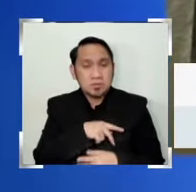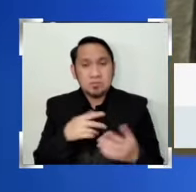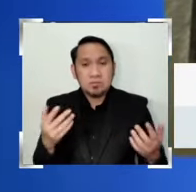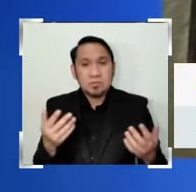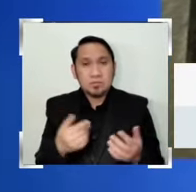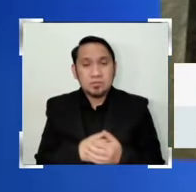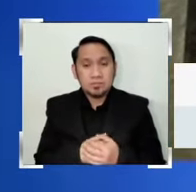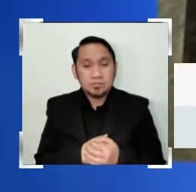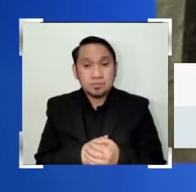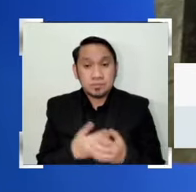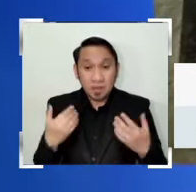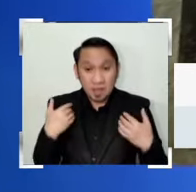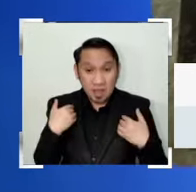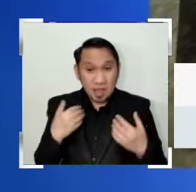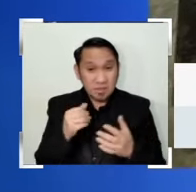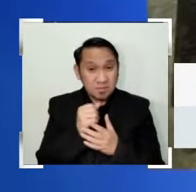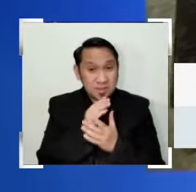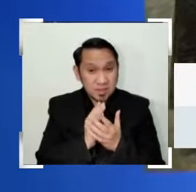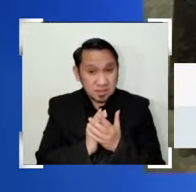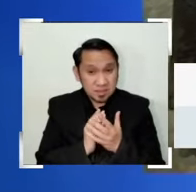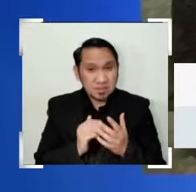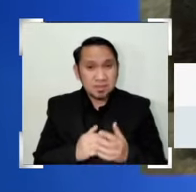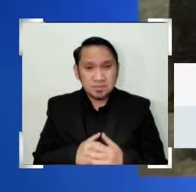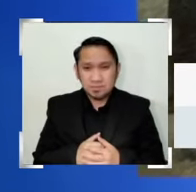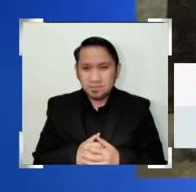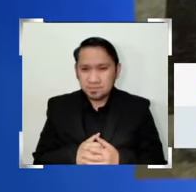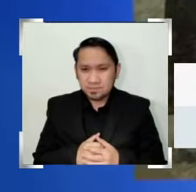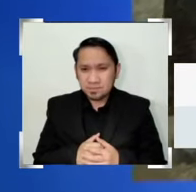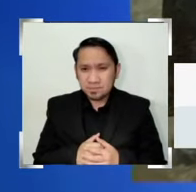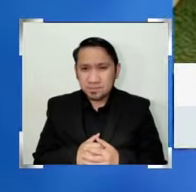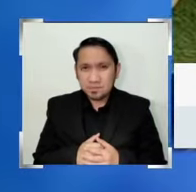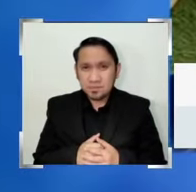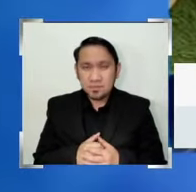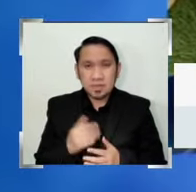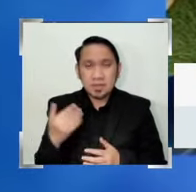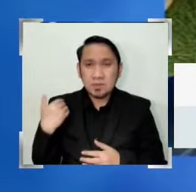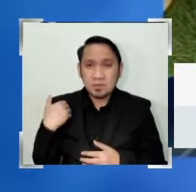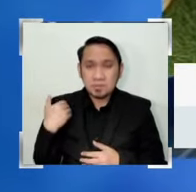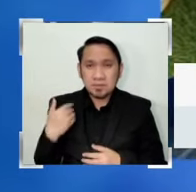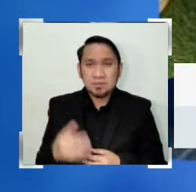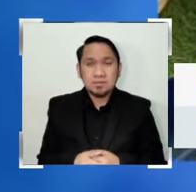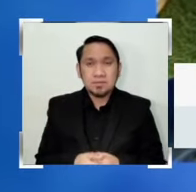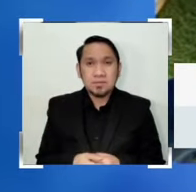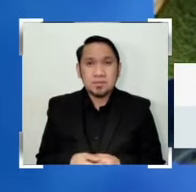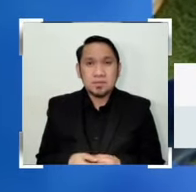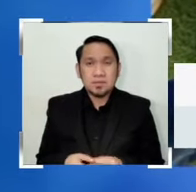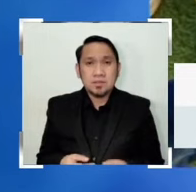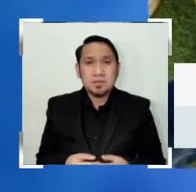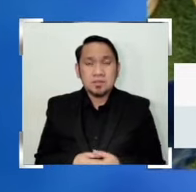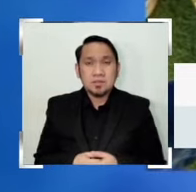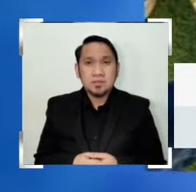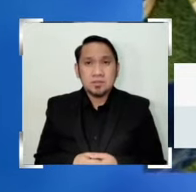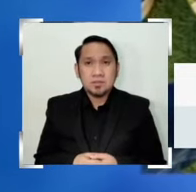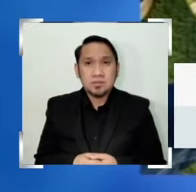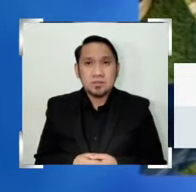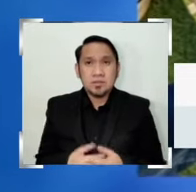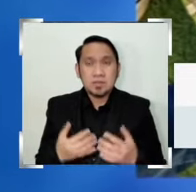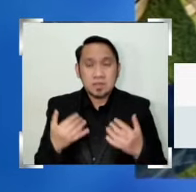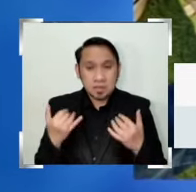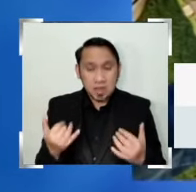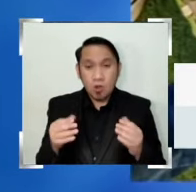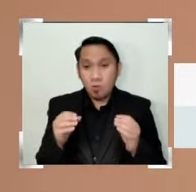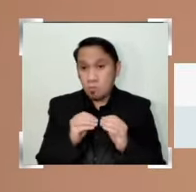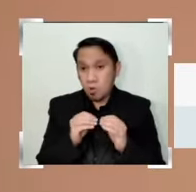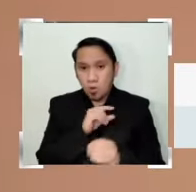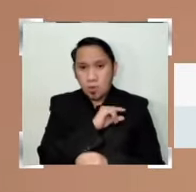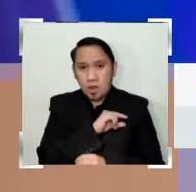nakita po kami, may mga hindi. Mga hindi po. More powerful than what you have confiscated now?